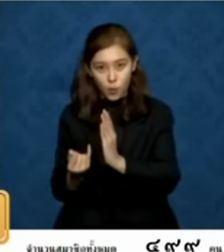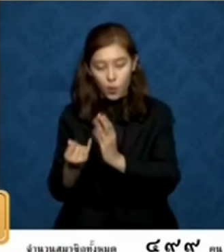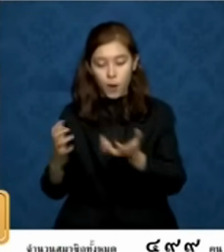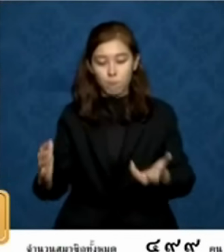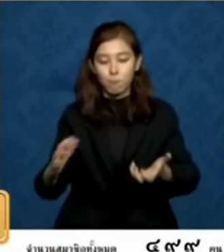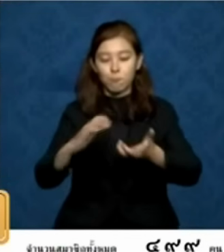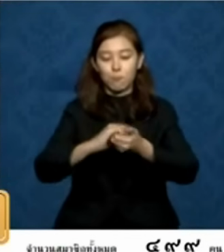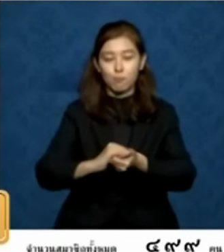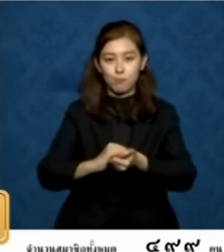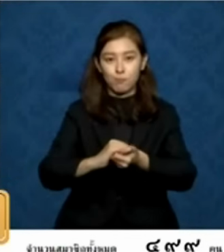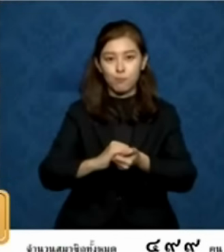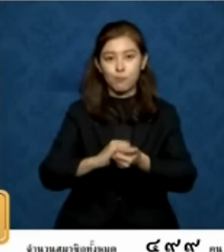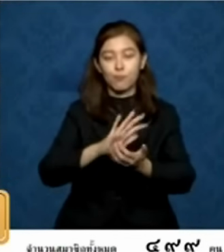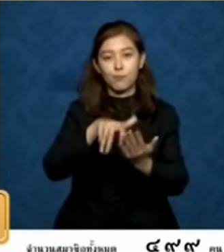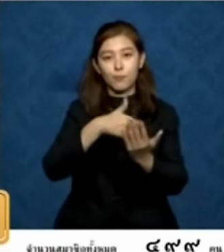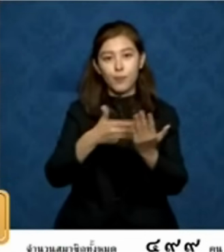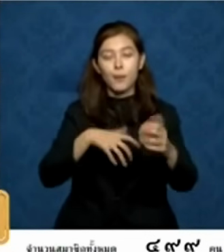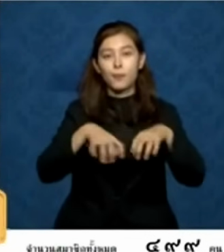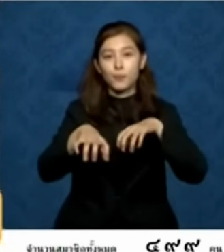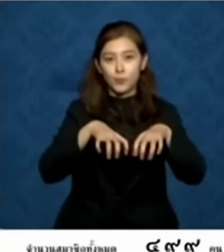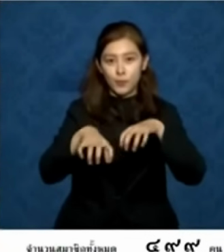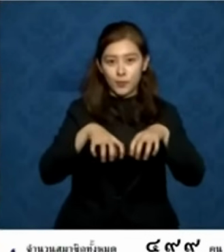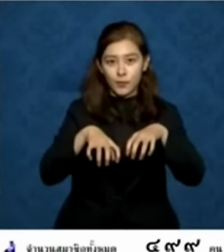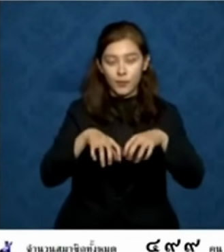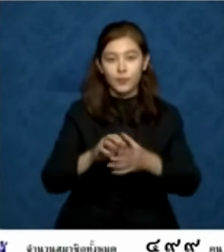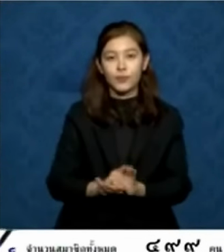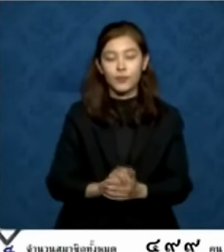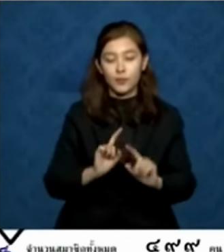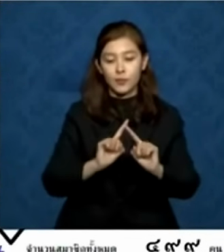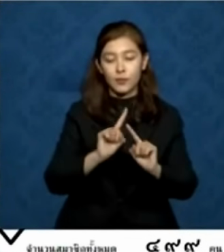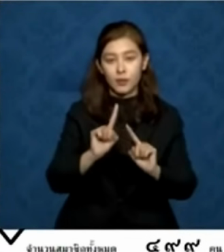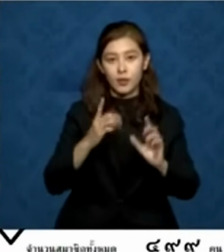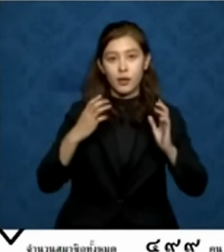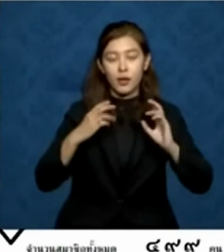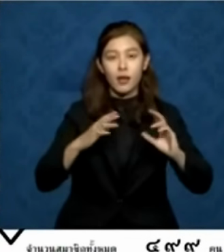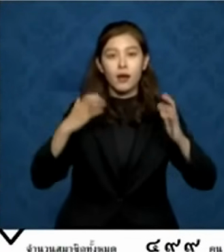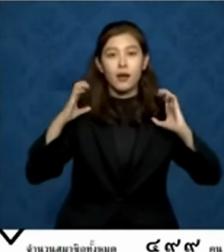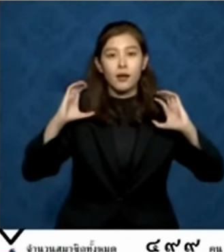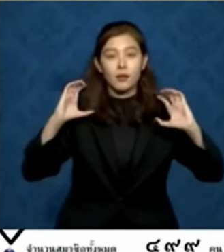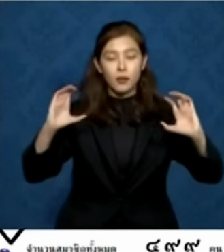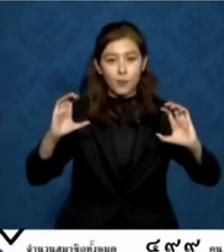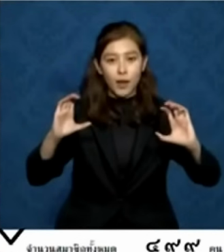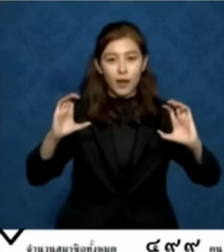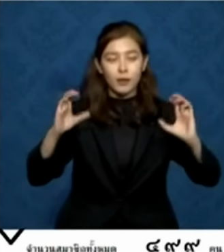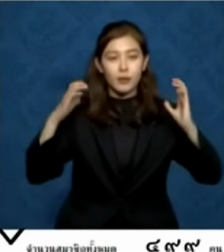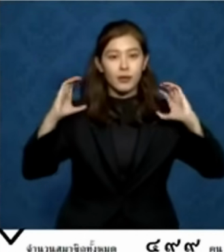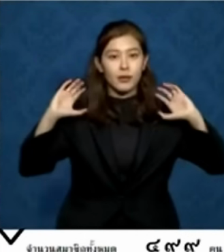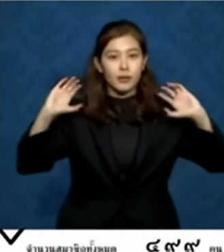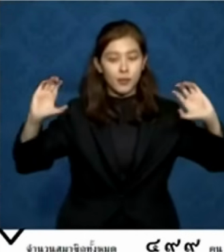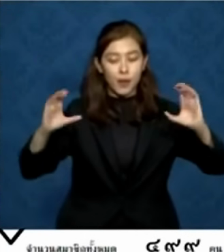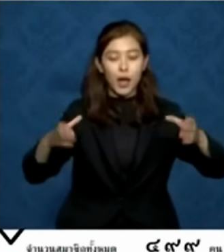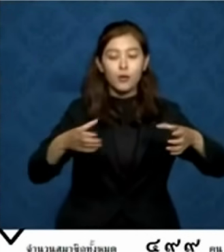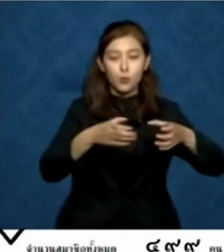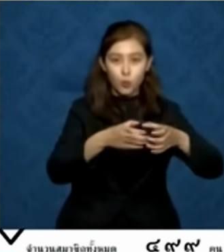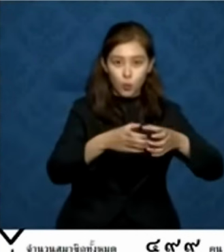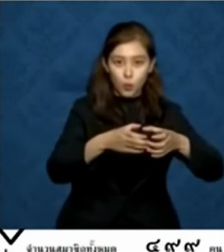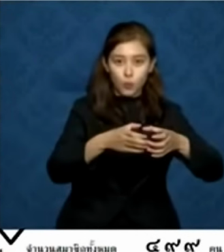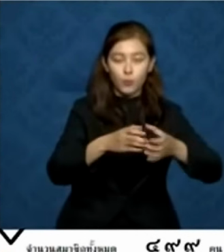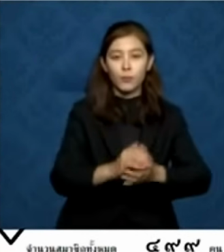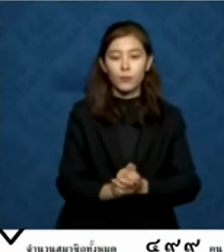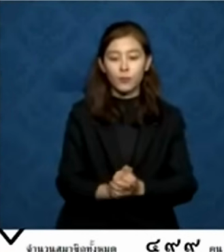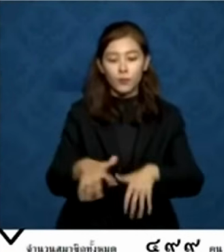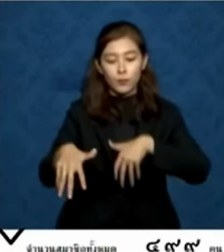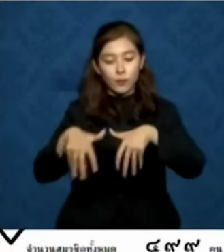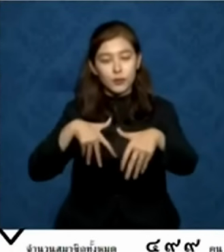ส่วนได้แก่ส่วนราชการรัฐวิสาหกิจองค์กรปกครองส่วนท้องถิ่นหน่วยงานรัฐภาคเอกชนและประชาช